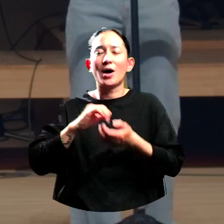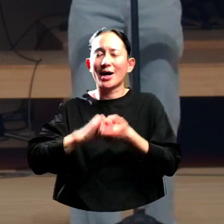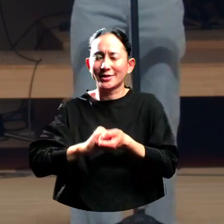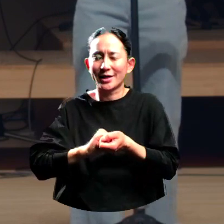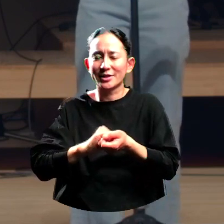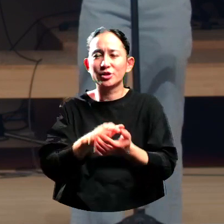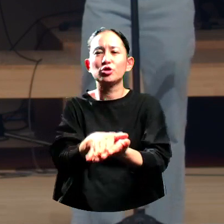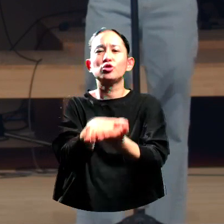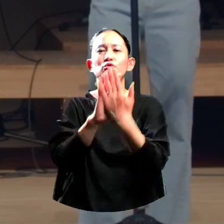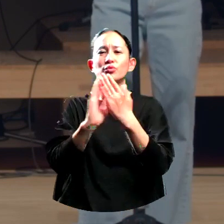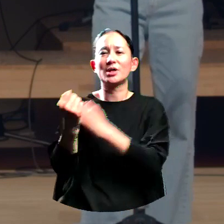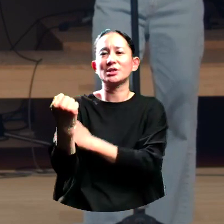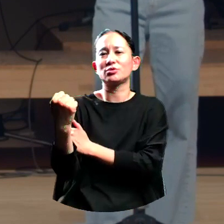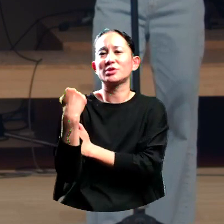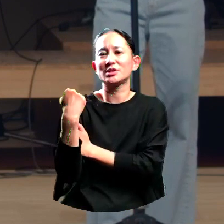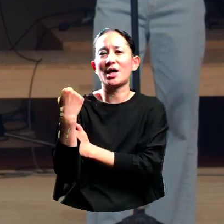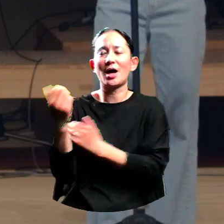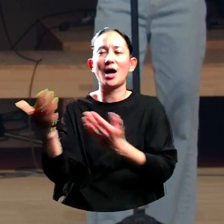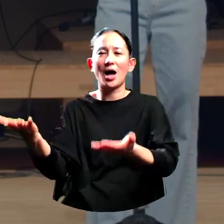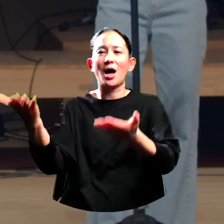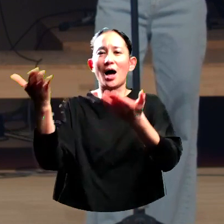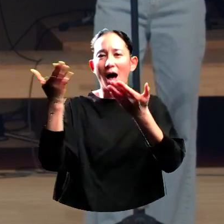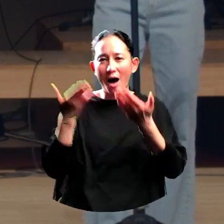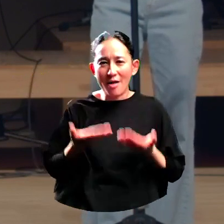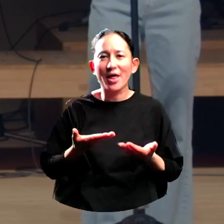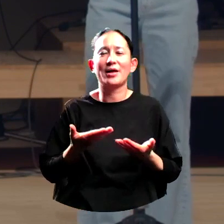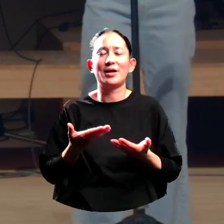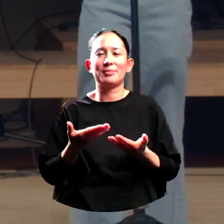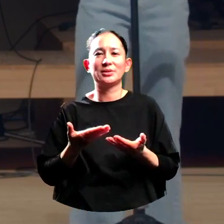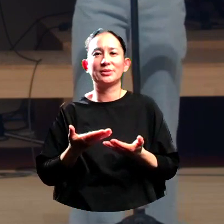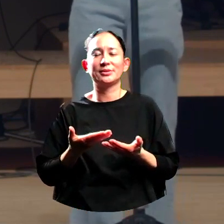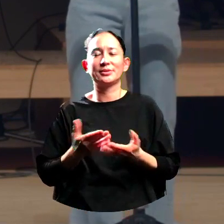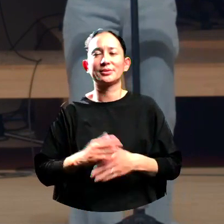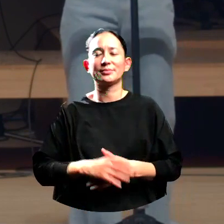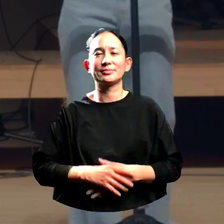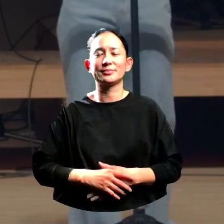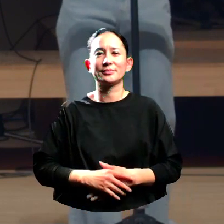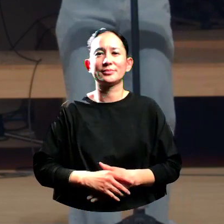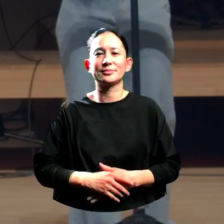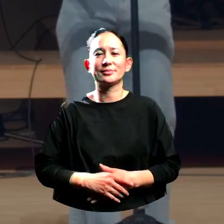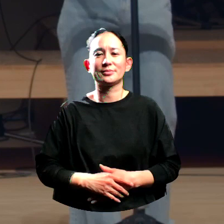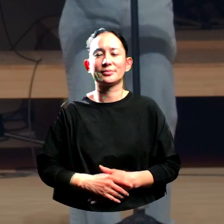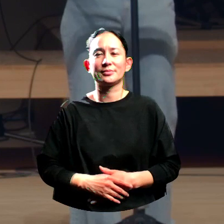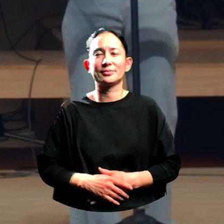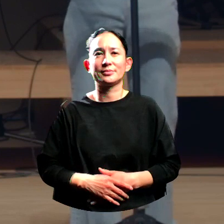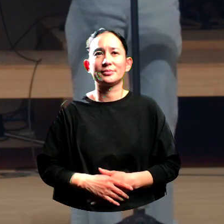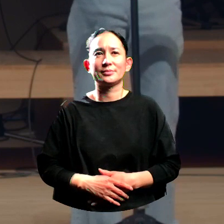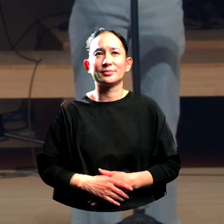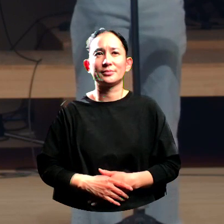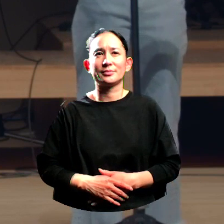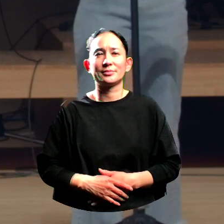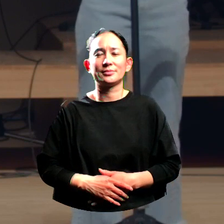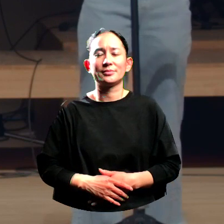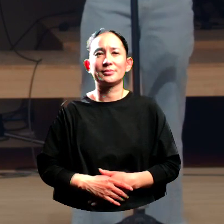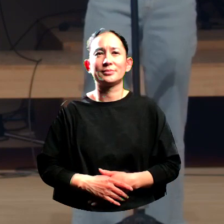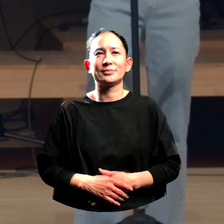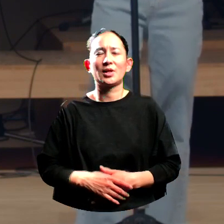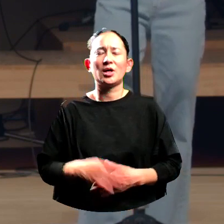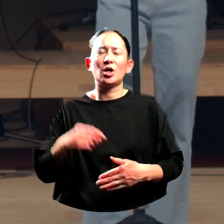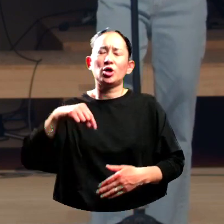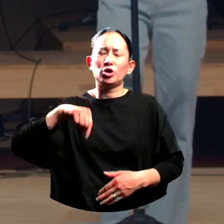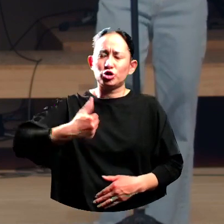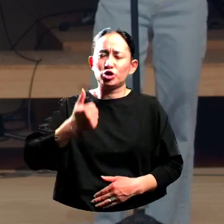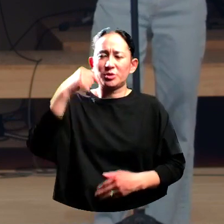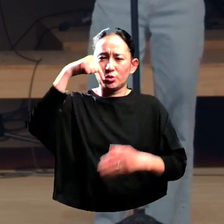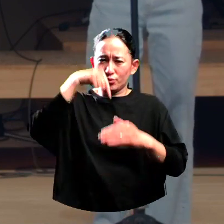与えられる。 No matter what the situations make you think,You will receive the power of the resurrection. こんな罪深い私